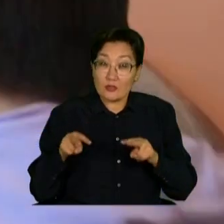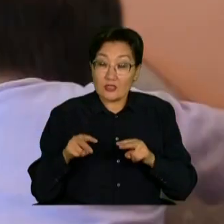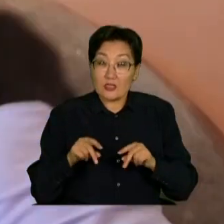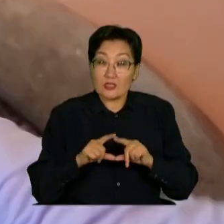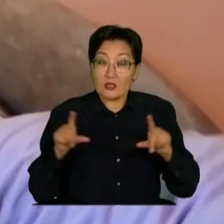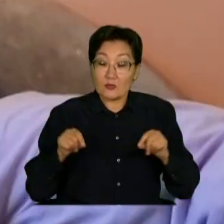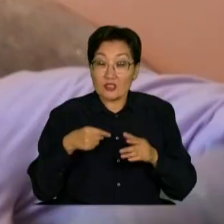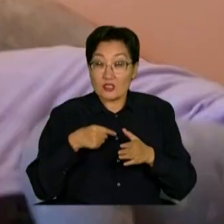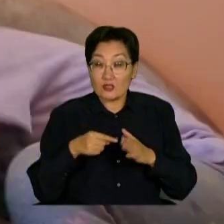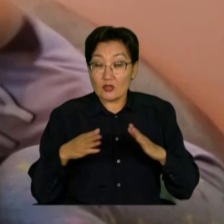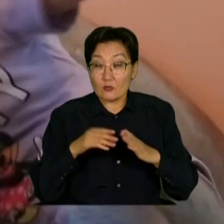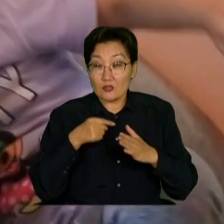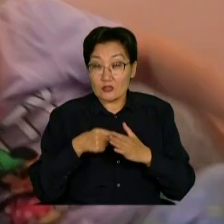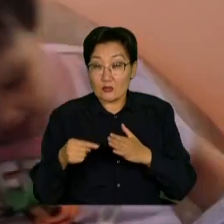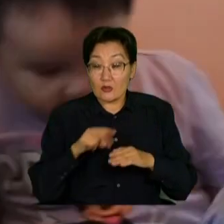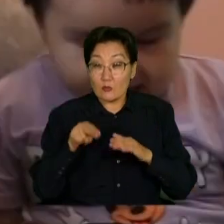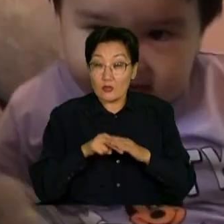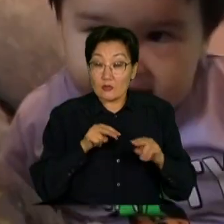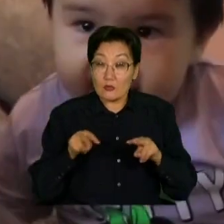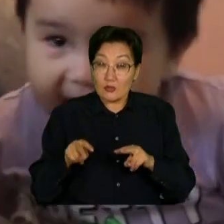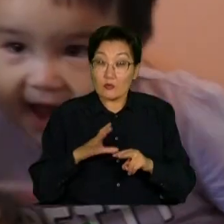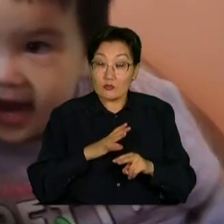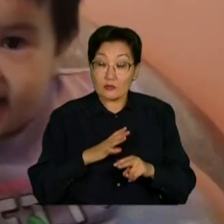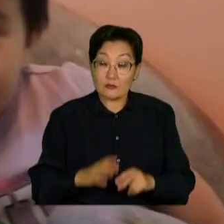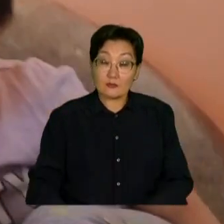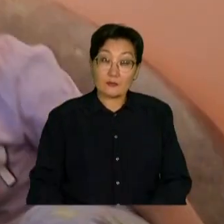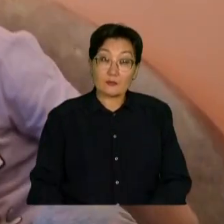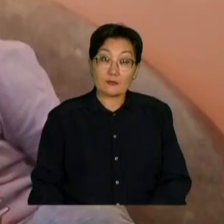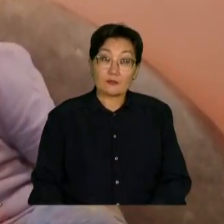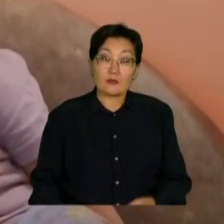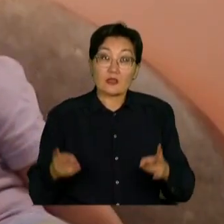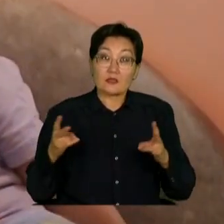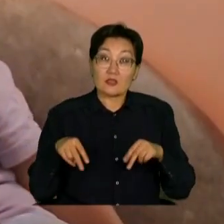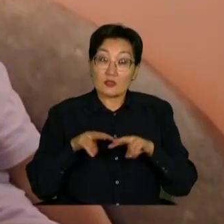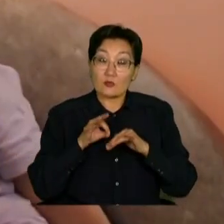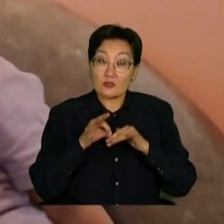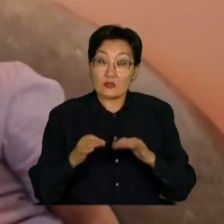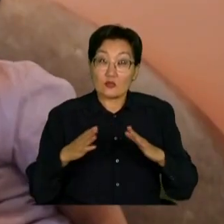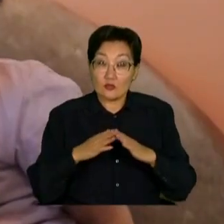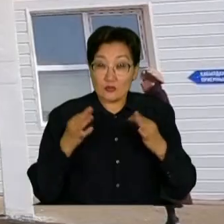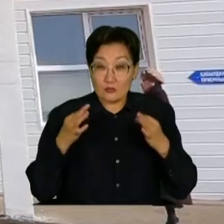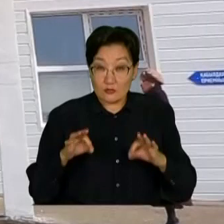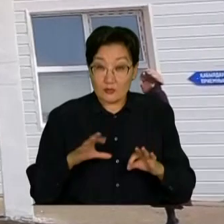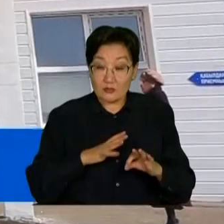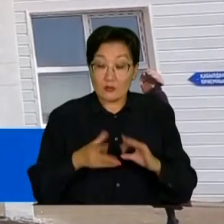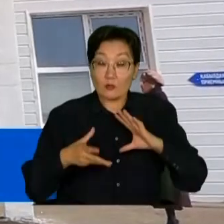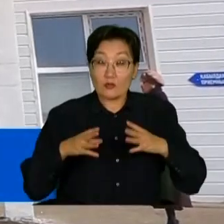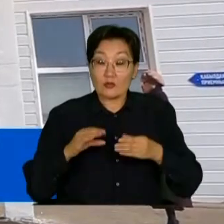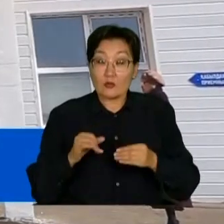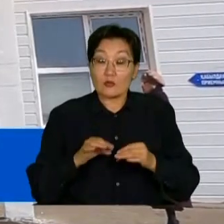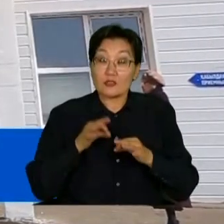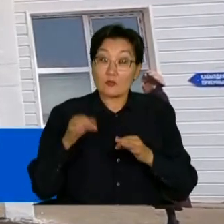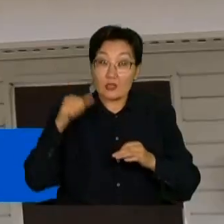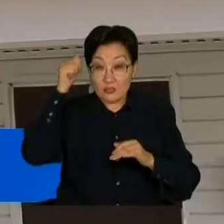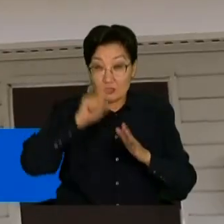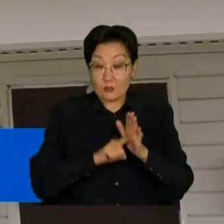перзентханадан шыққанша дәрігердің бақылауында болдық. Барлық тексерістен өтіп, үйге аман есен шықтық. Жалпы Ұлытау облысында жыл